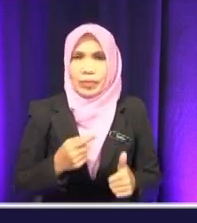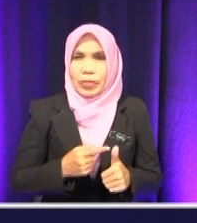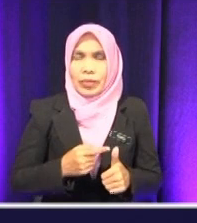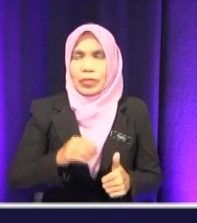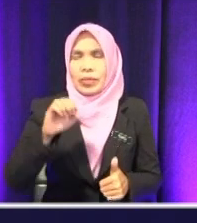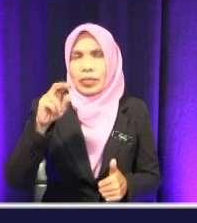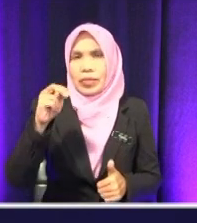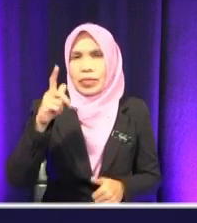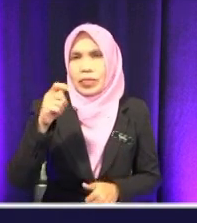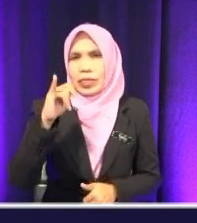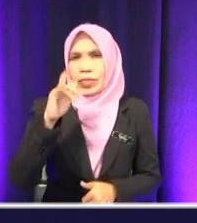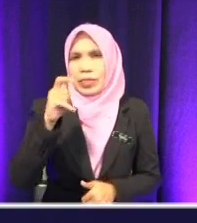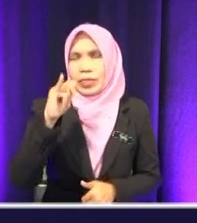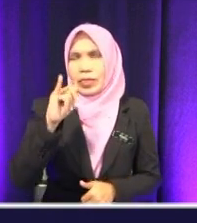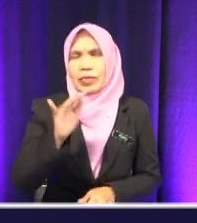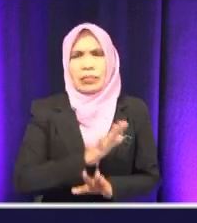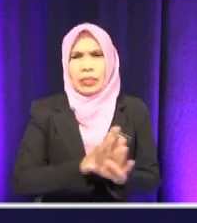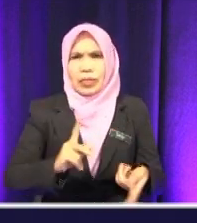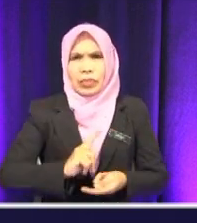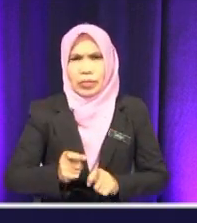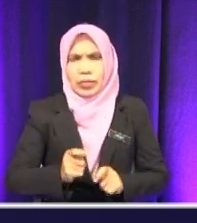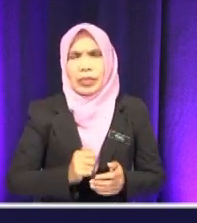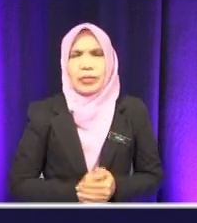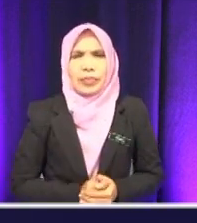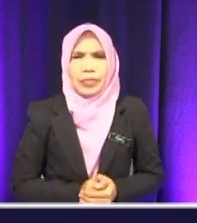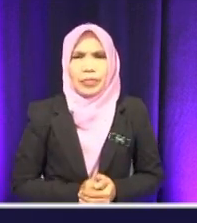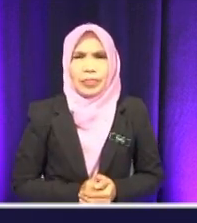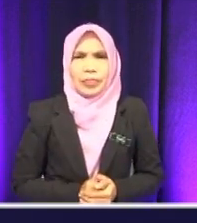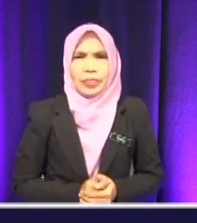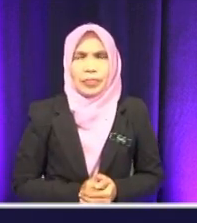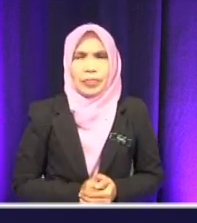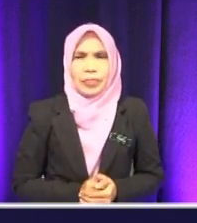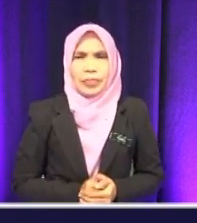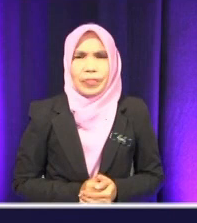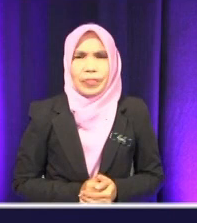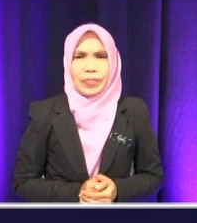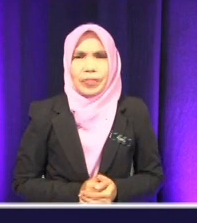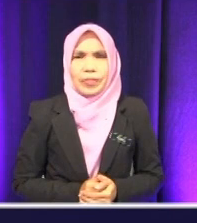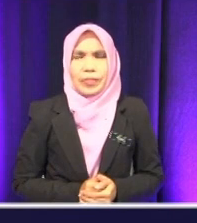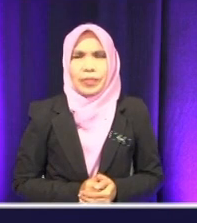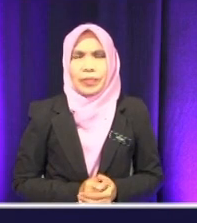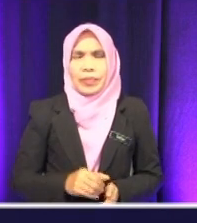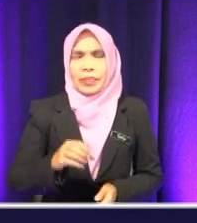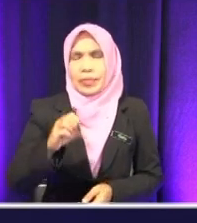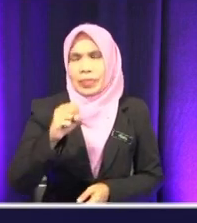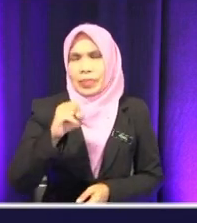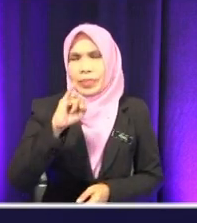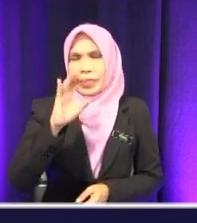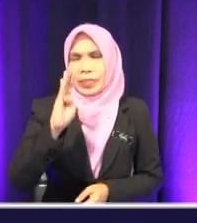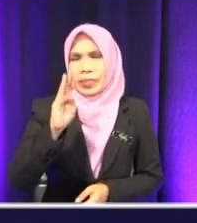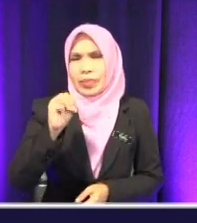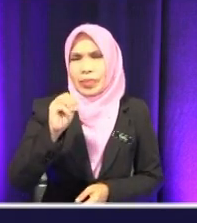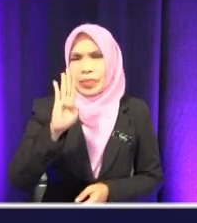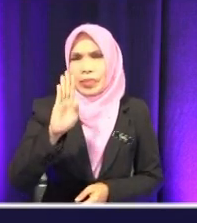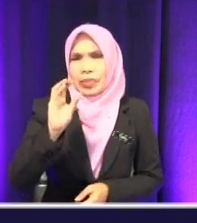NTT jangan bertukar simbolnya begini oke simbol empat segi empat Hubungan dan kemudian